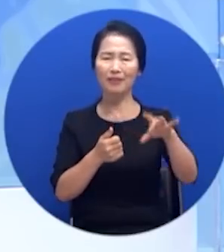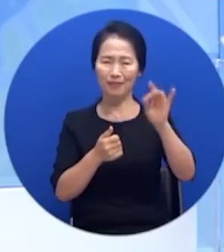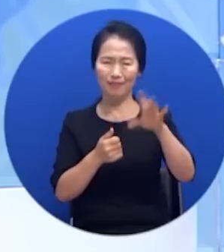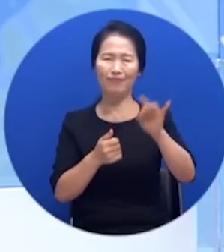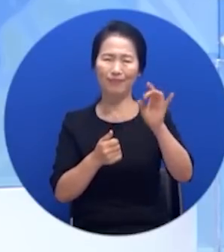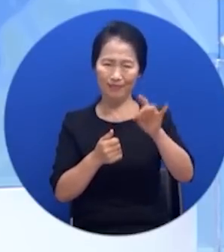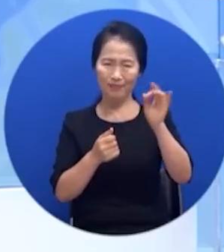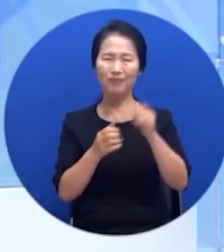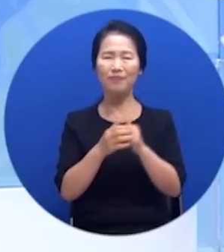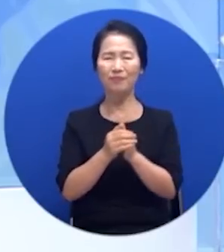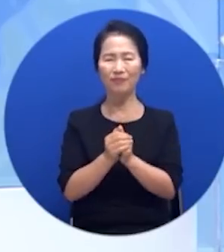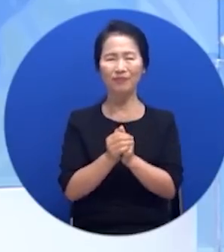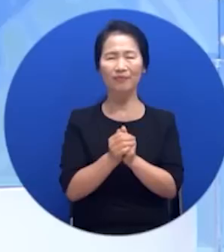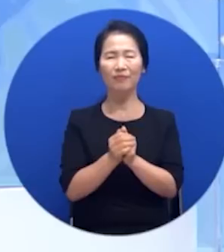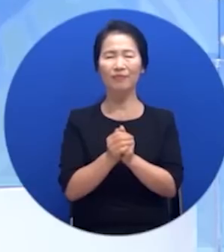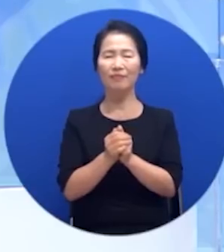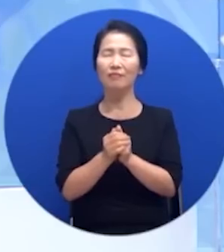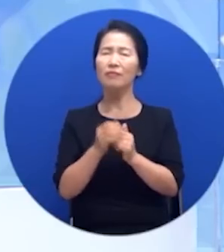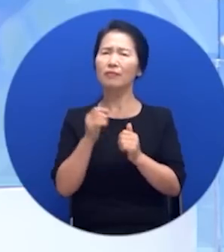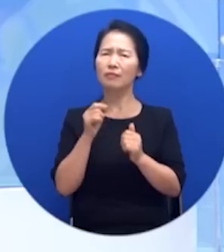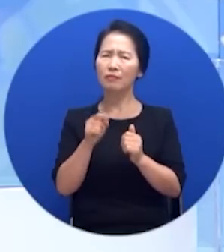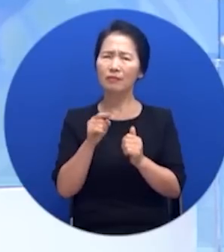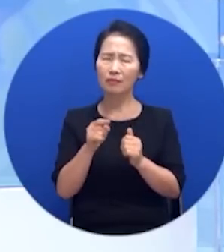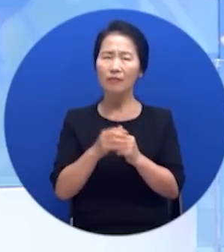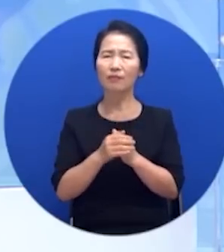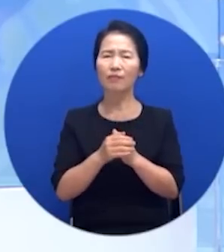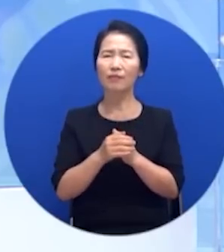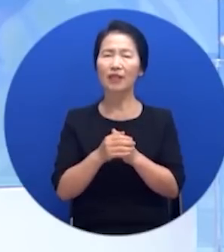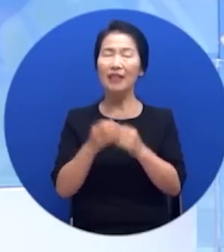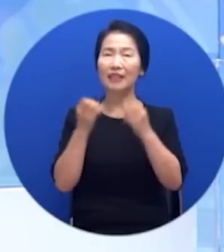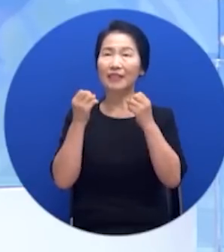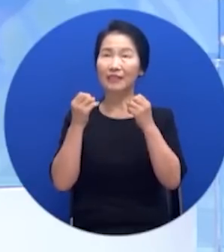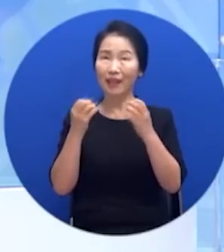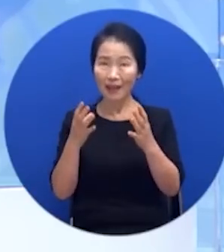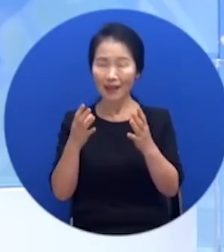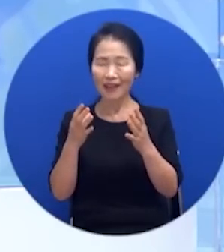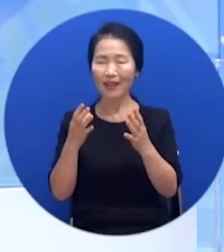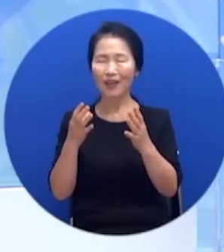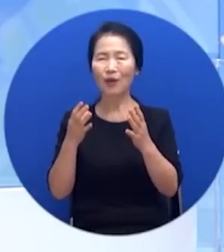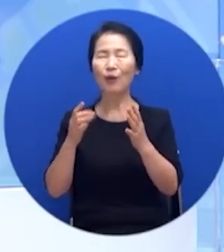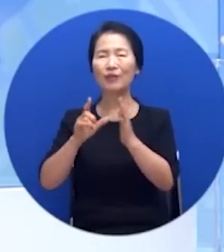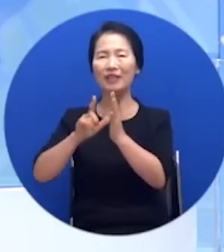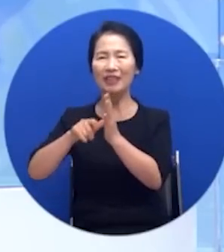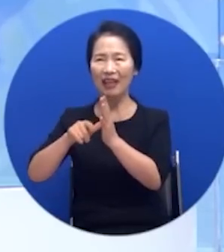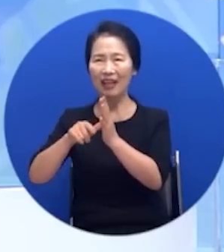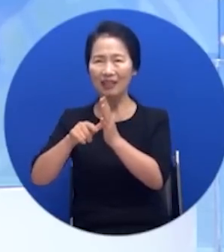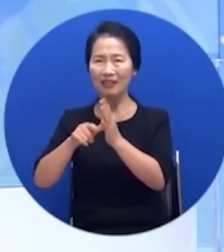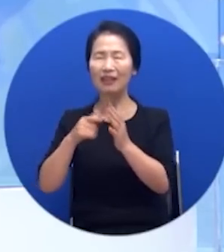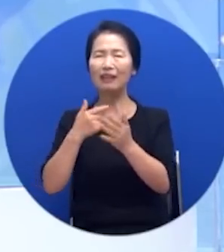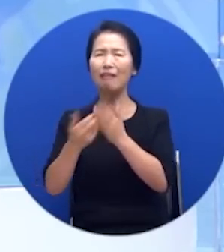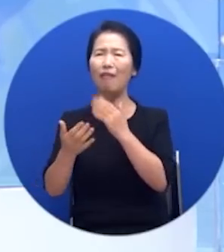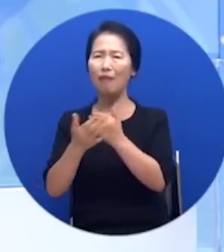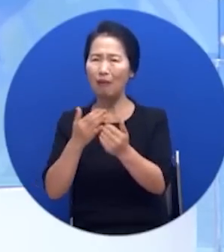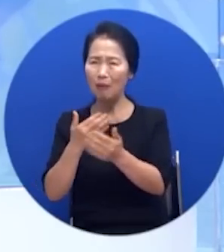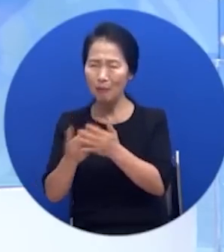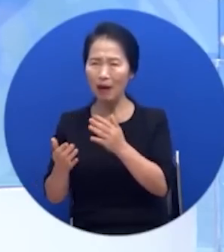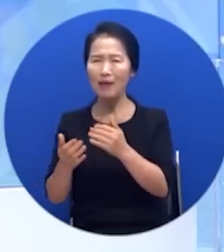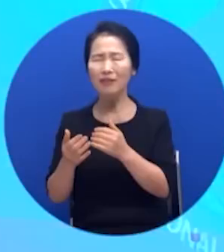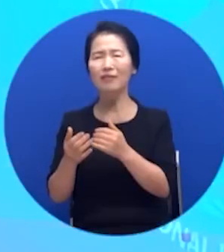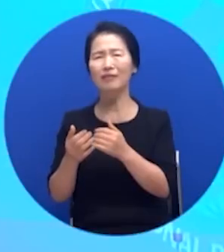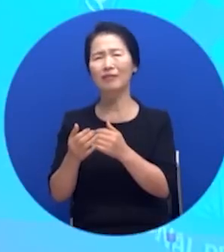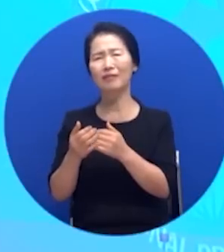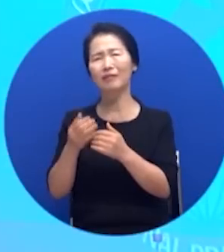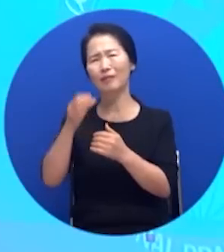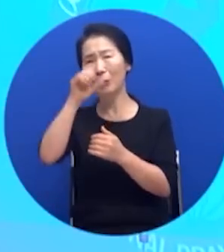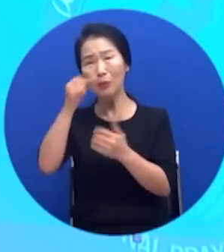그렇게 생각합니다. 이것은 우리가 신세계를 경험하는 그런 흥분된 일이 아니고 대단히